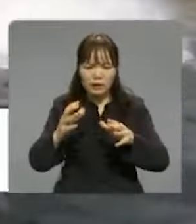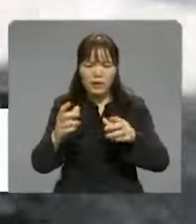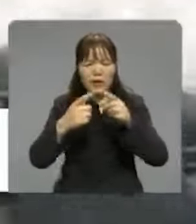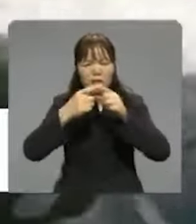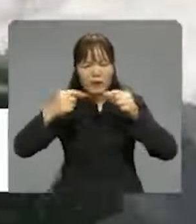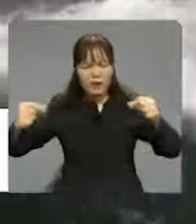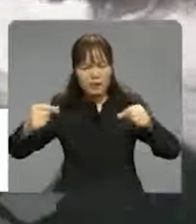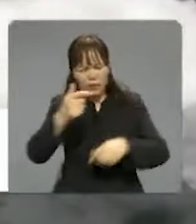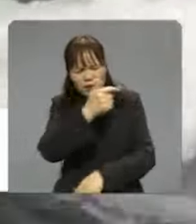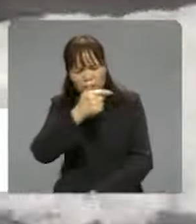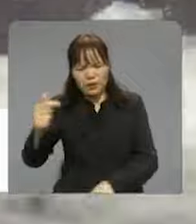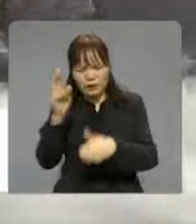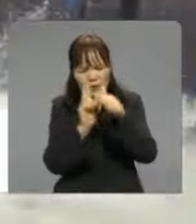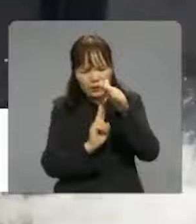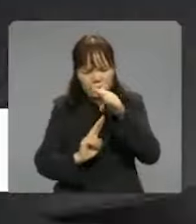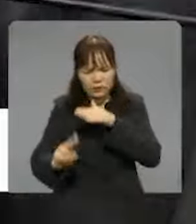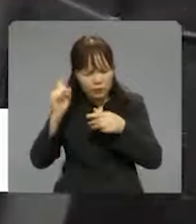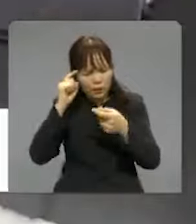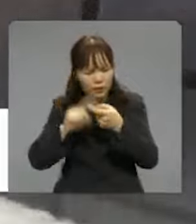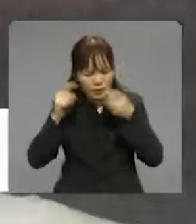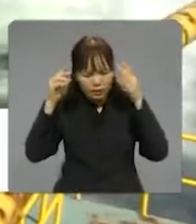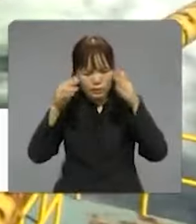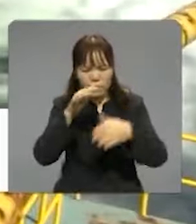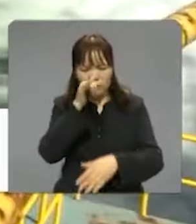타이게이급에 주목하는 것으로 알려졌습니다.